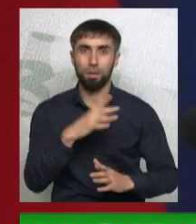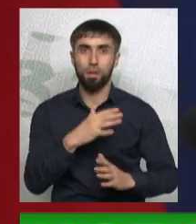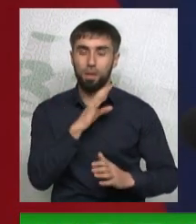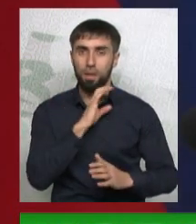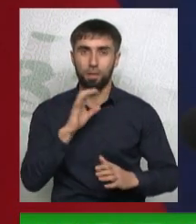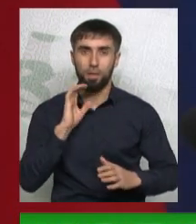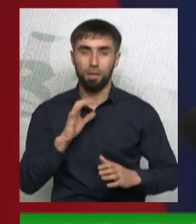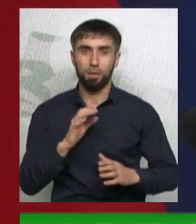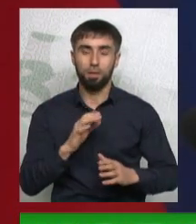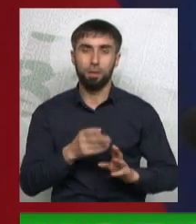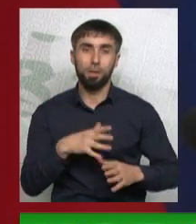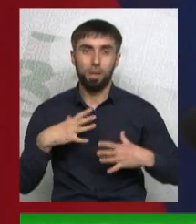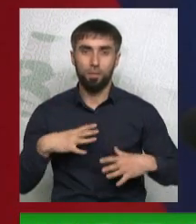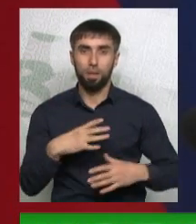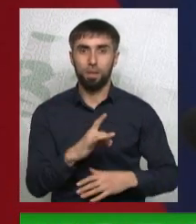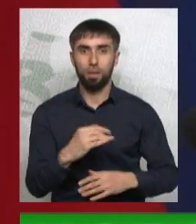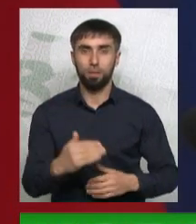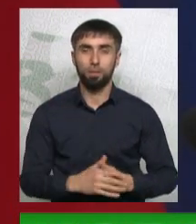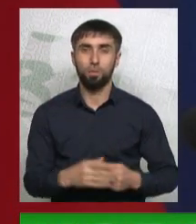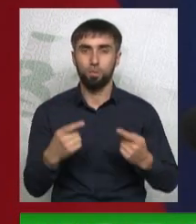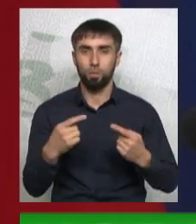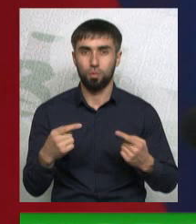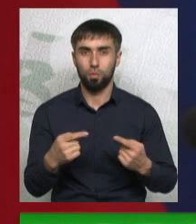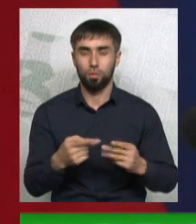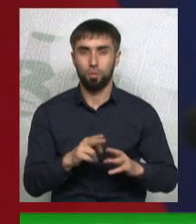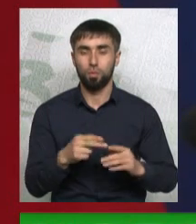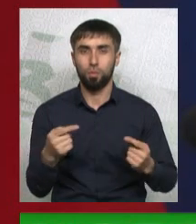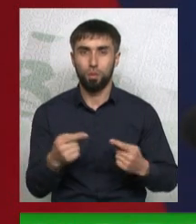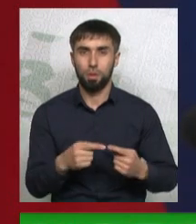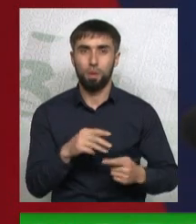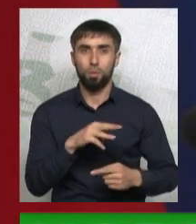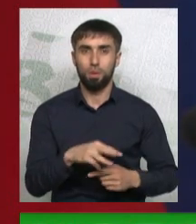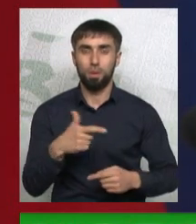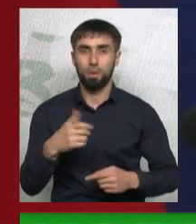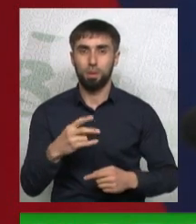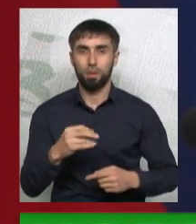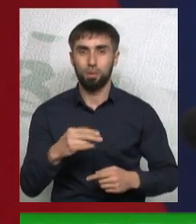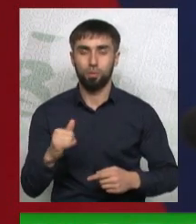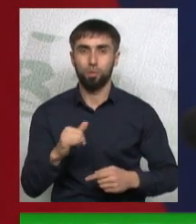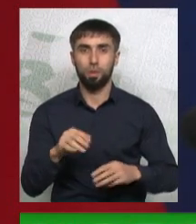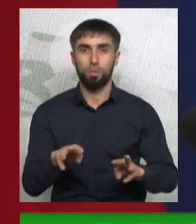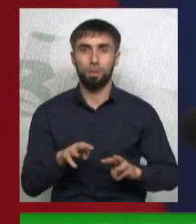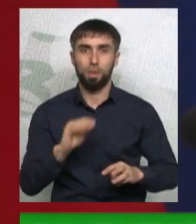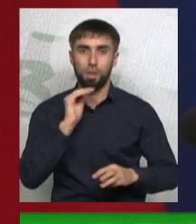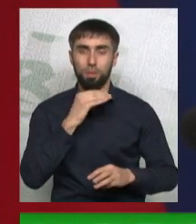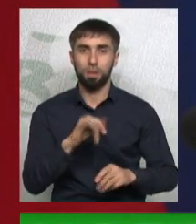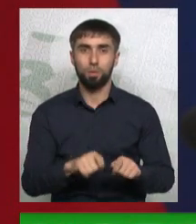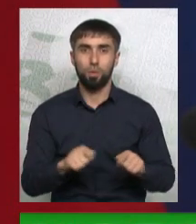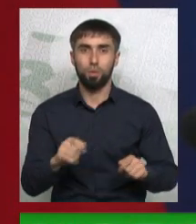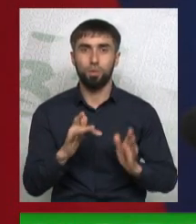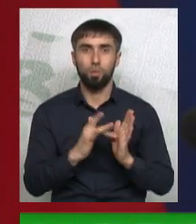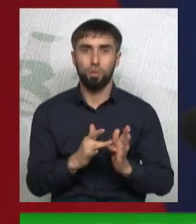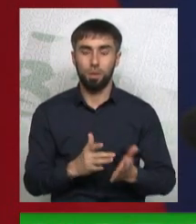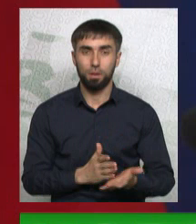Кавказу РФ, конкретно Максиму Геннадьевичу, Министерству экономики. В части создания